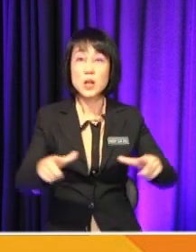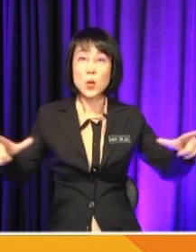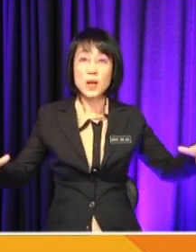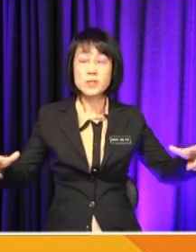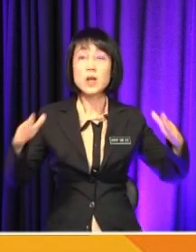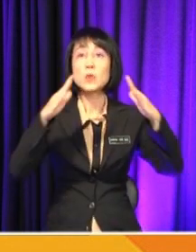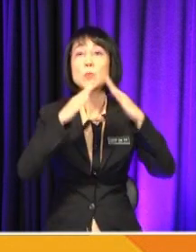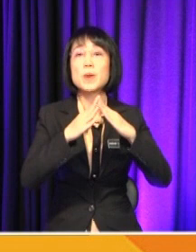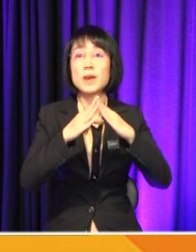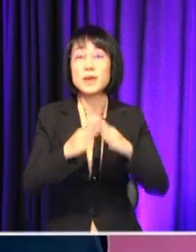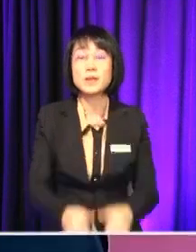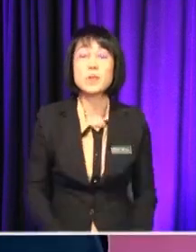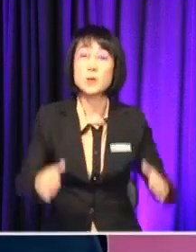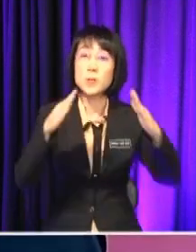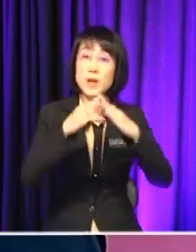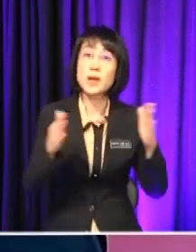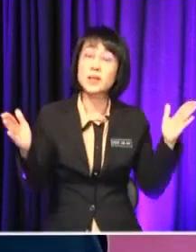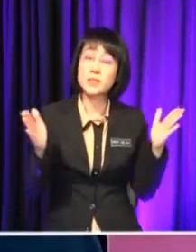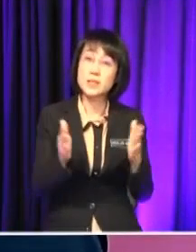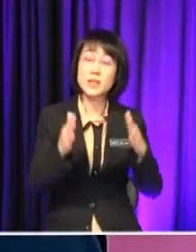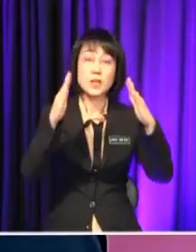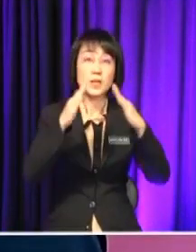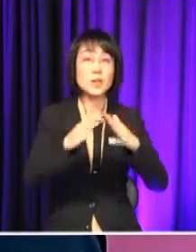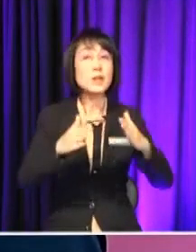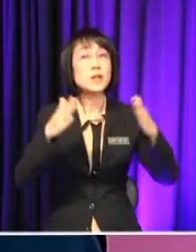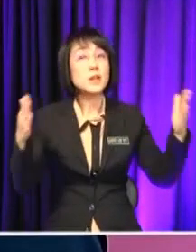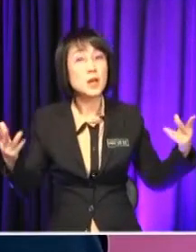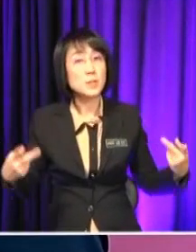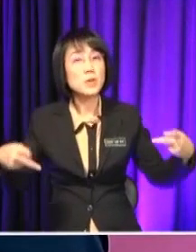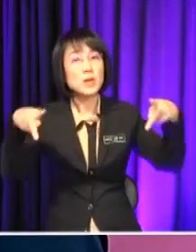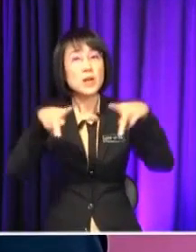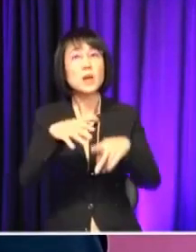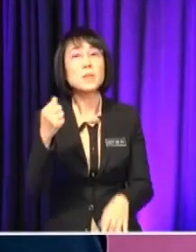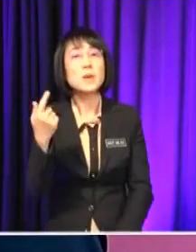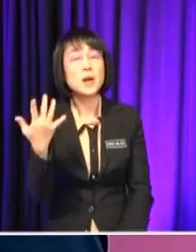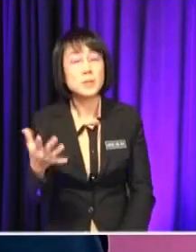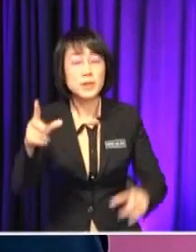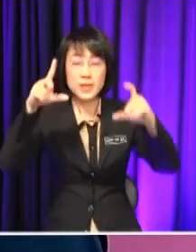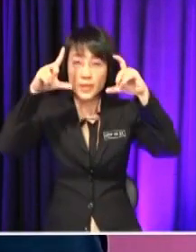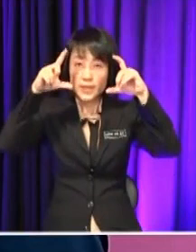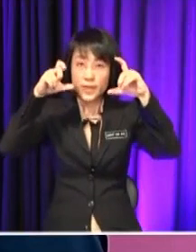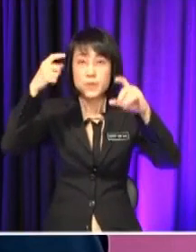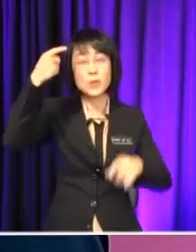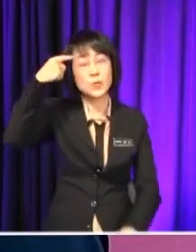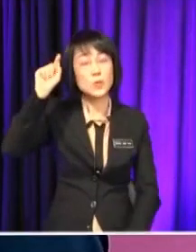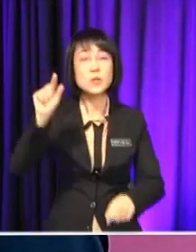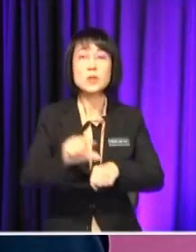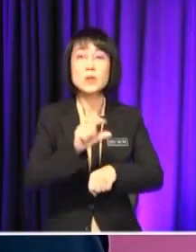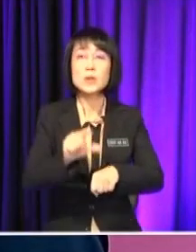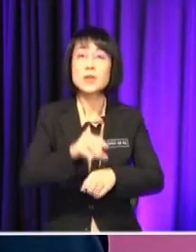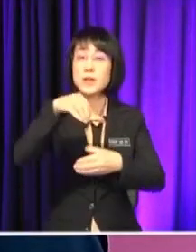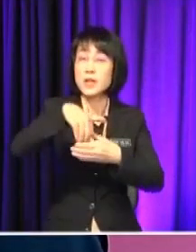sama dia rumah yang kecil ataupun yang besar kita perlukan Berapa banyak camera untuk digunakan dalam